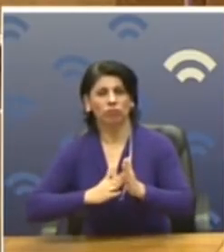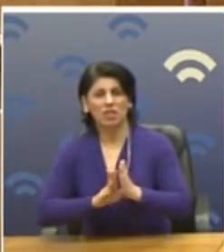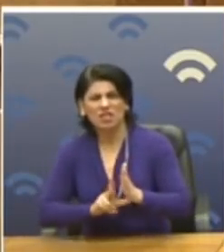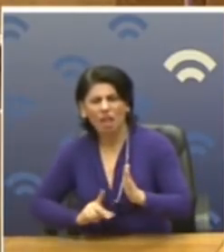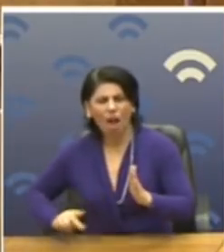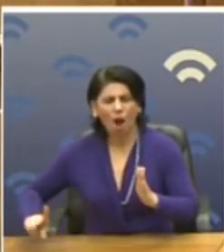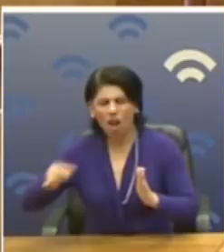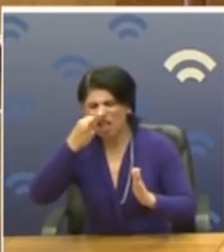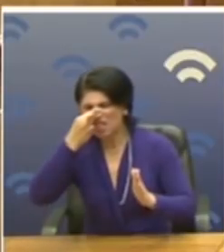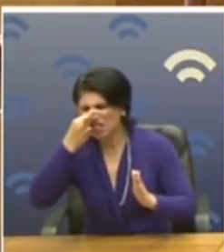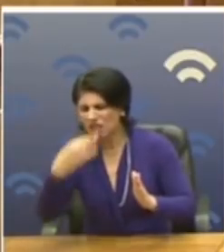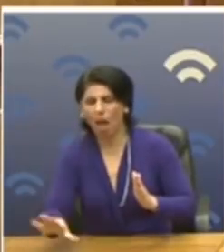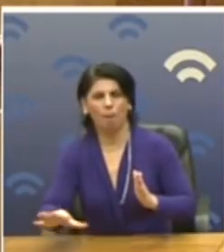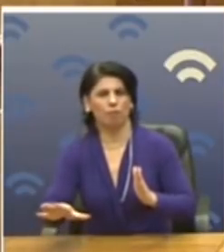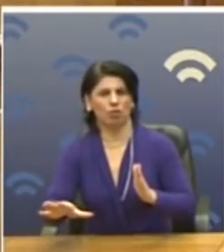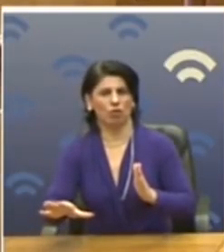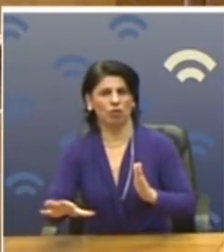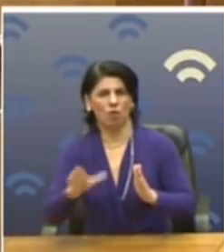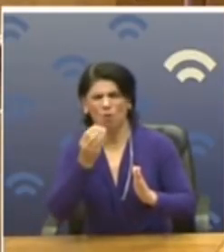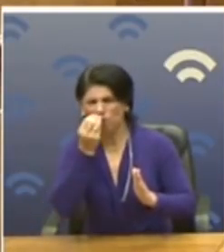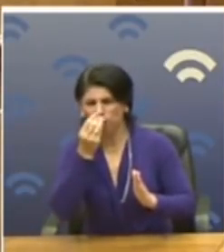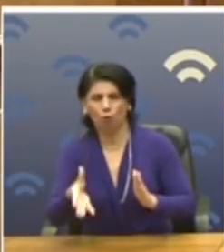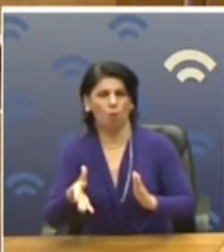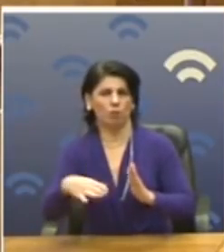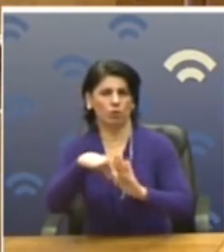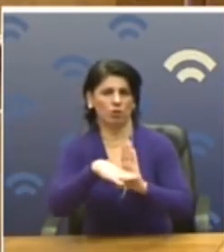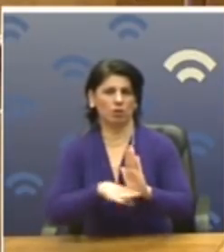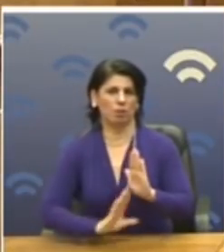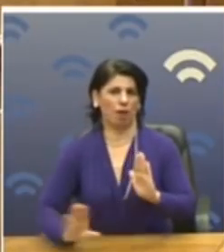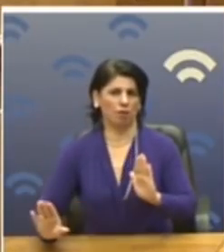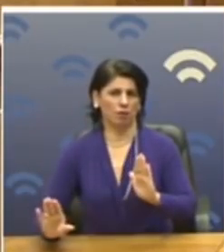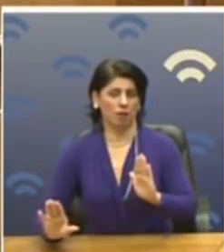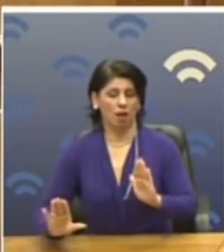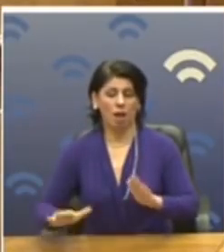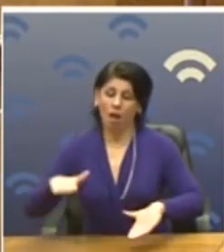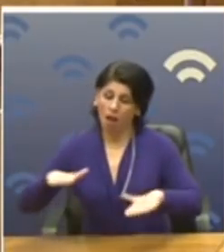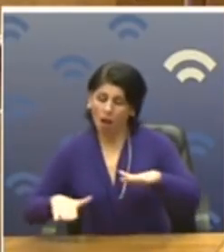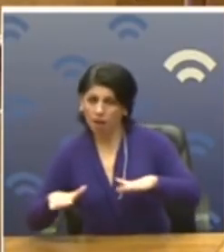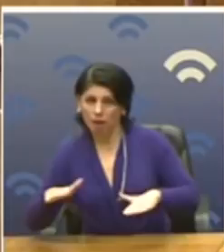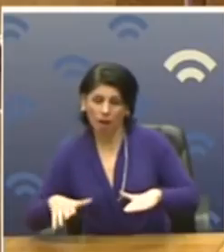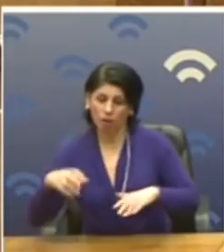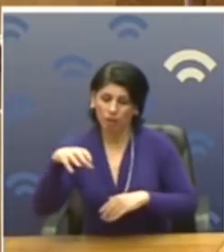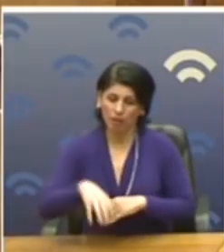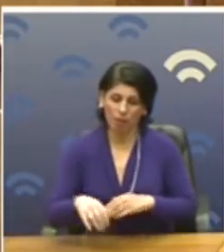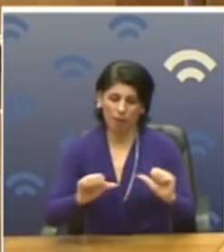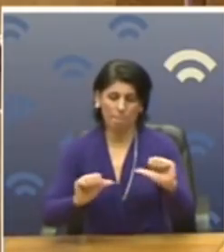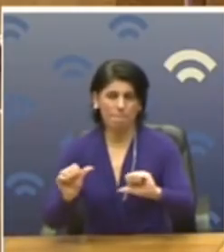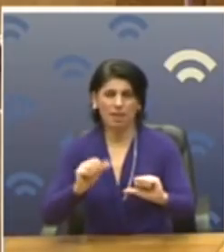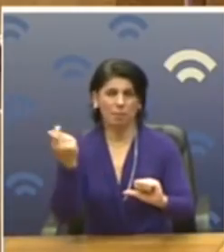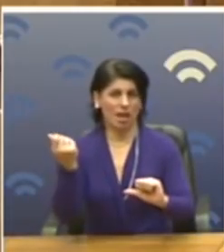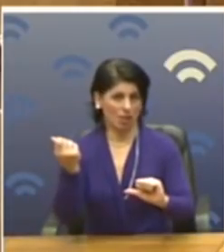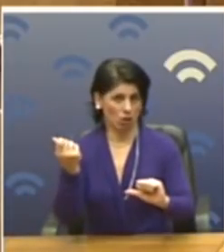σάπιου και διεφθαρμένου συστήματος. Ανάλογα με την περίοδο, το μείγμα στην οικονομία πρέπει να